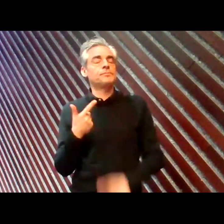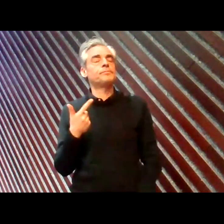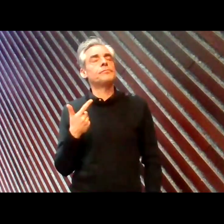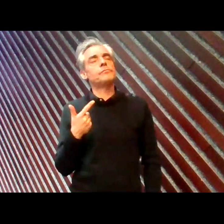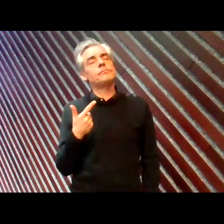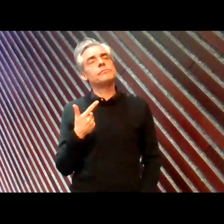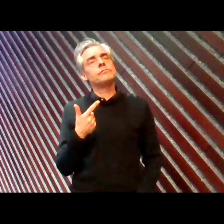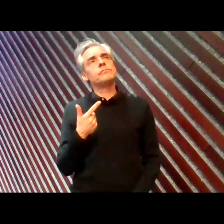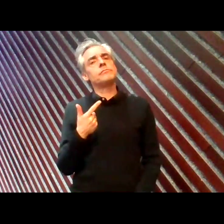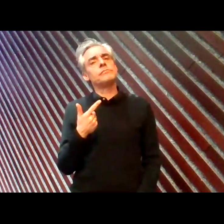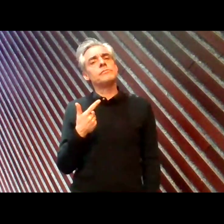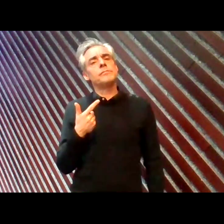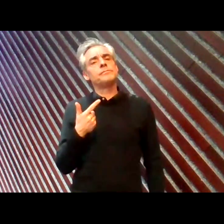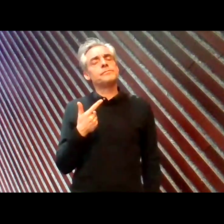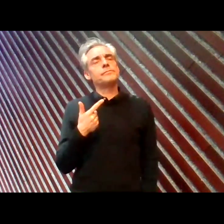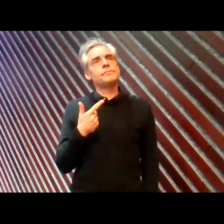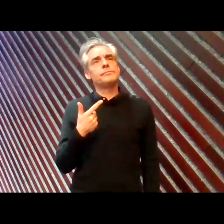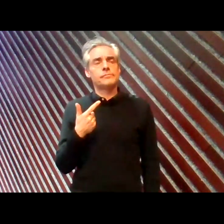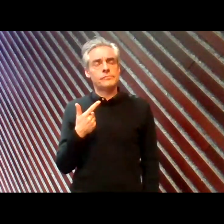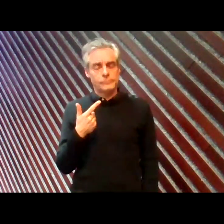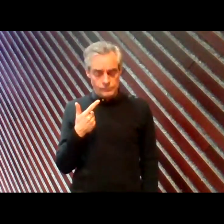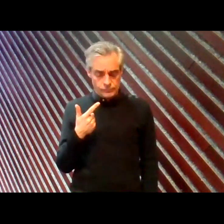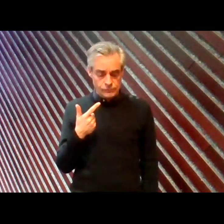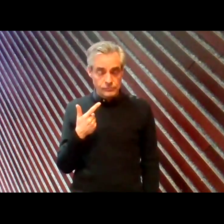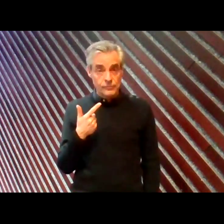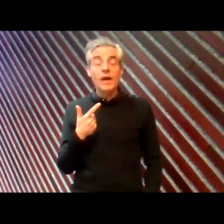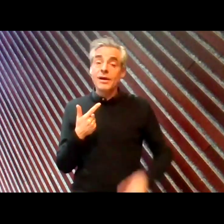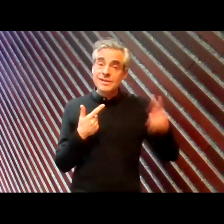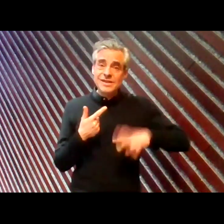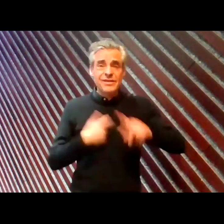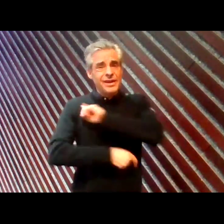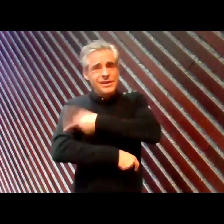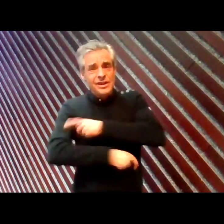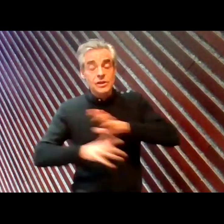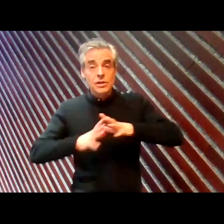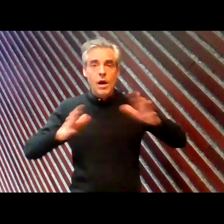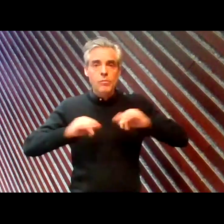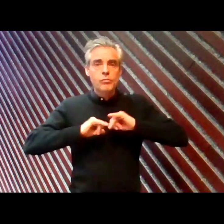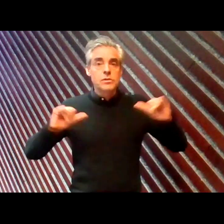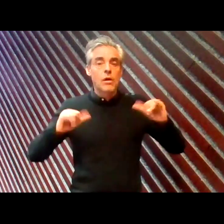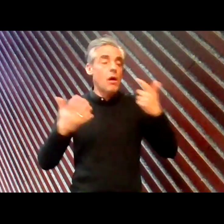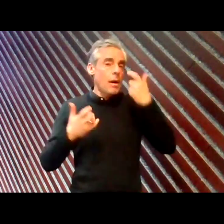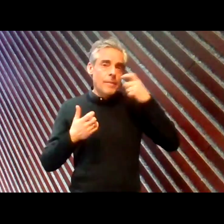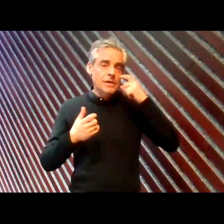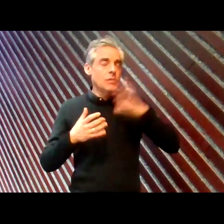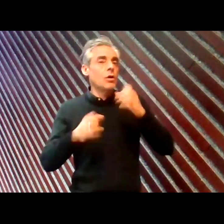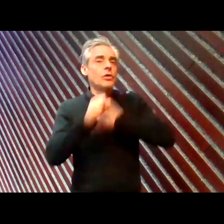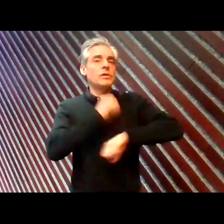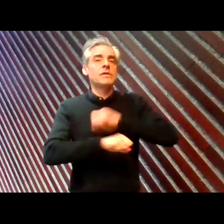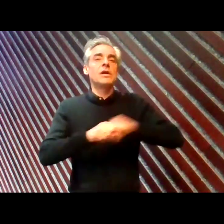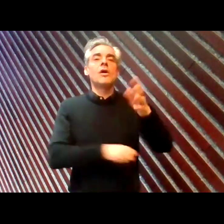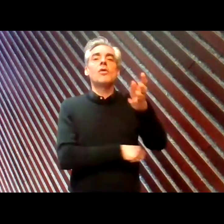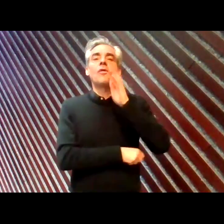je rebondissais je vais rebondir sur ce que je viens de dire sur il y a une forte énergie quand on a vous savez on a organisé la